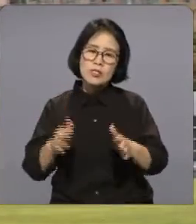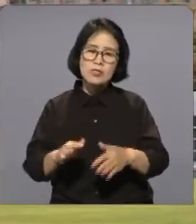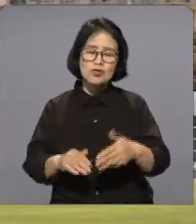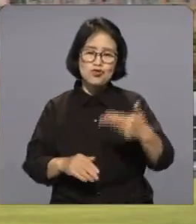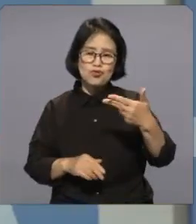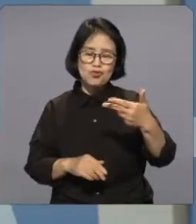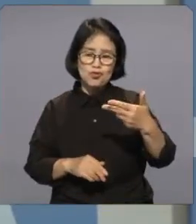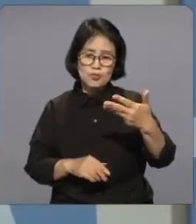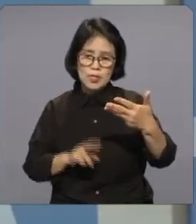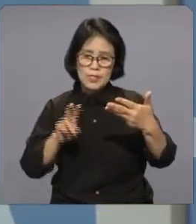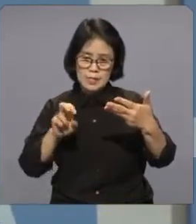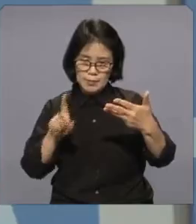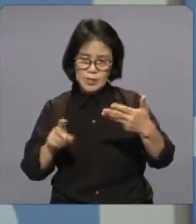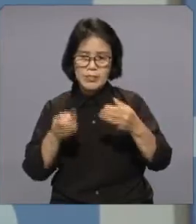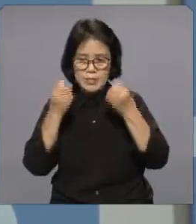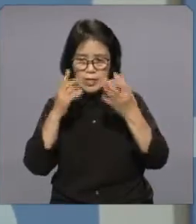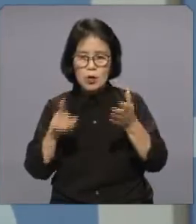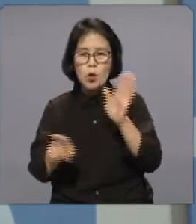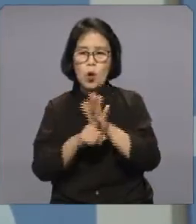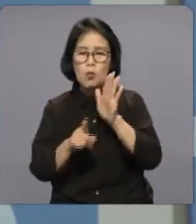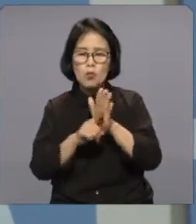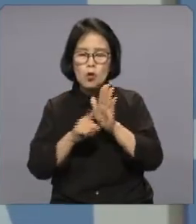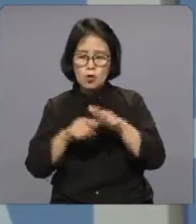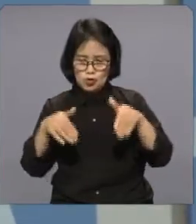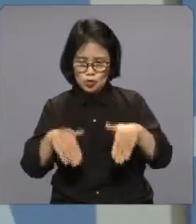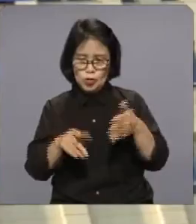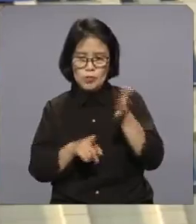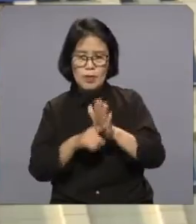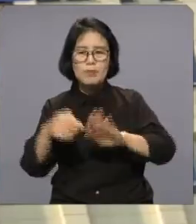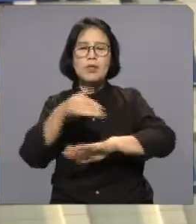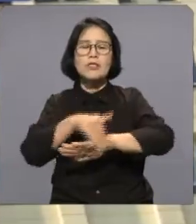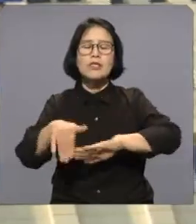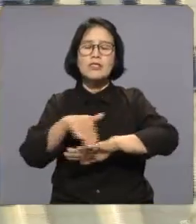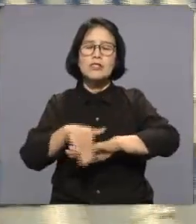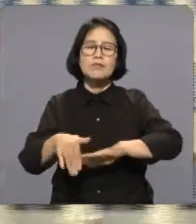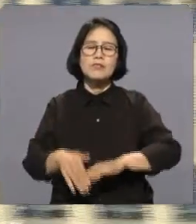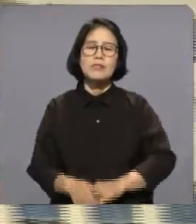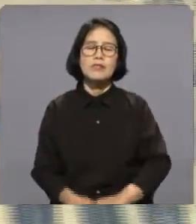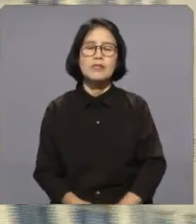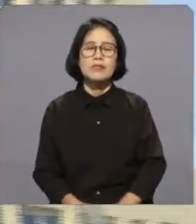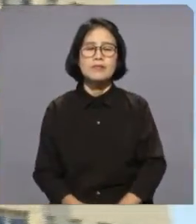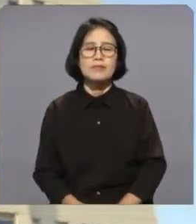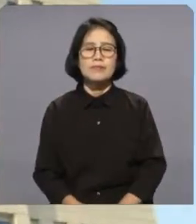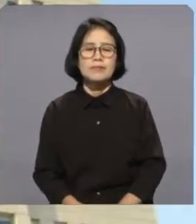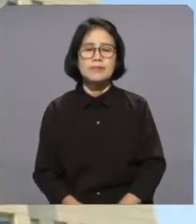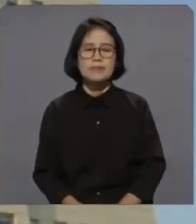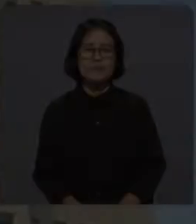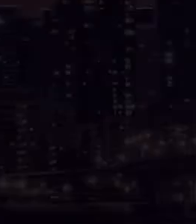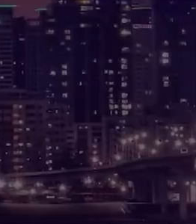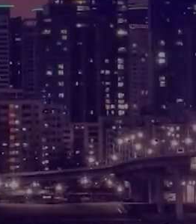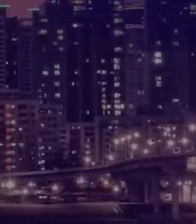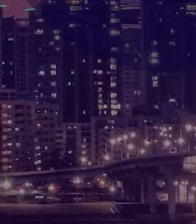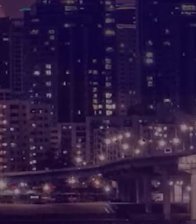21일 새로운 홍보수석을 발표할 예정입니다. OBS 뉴스 김용재입니다.